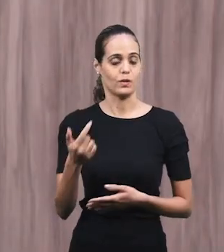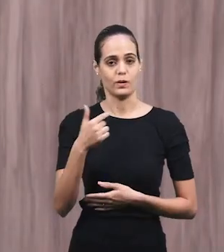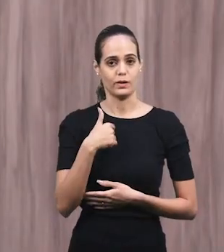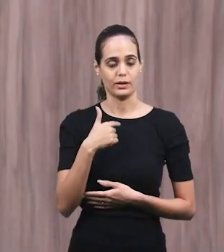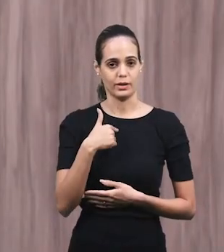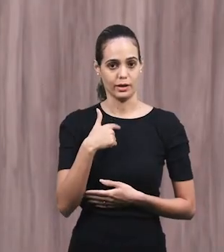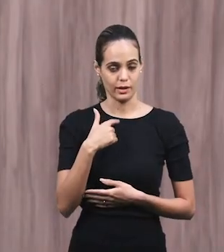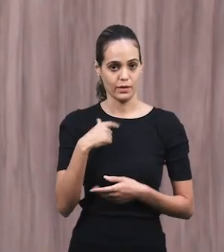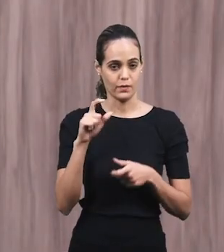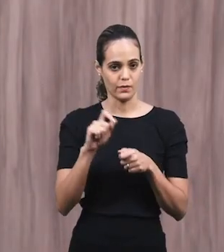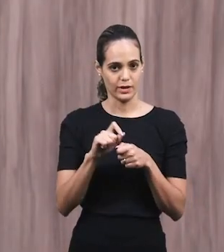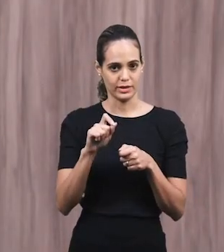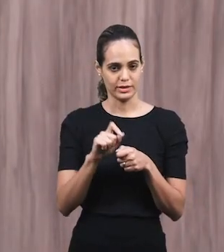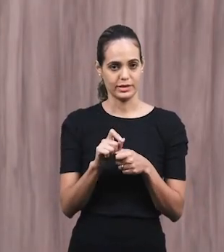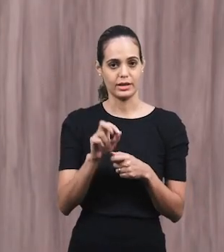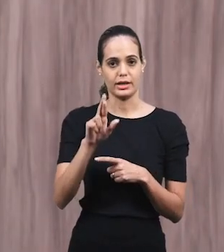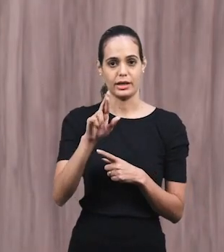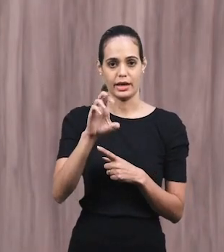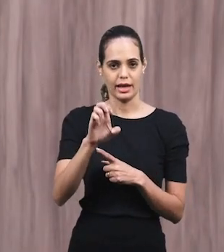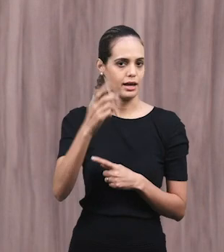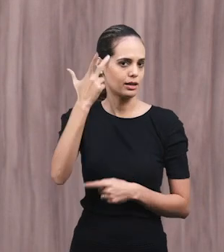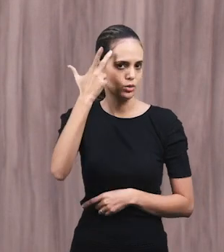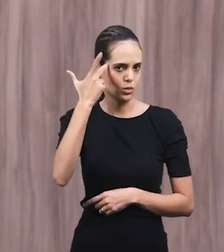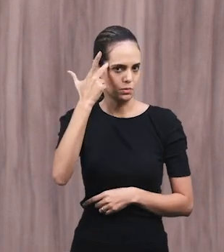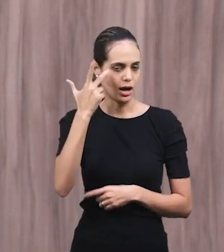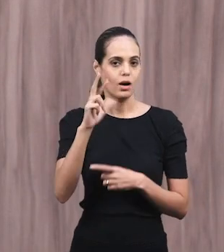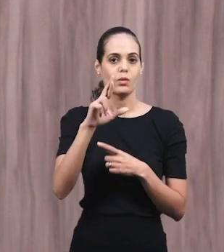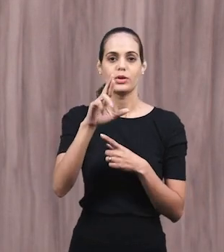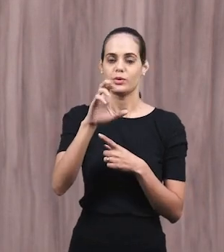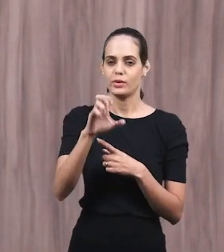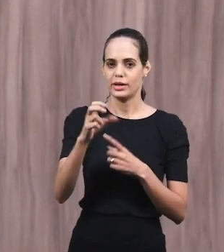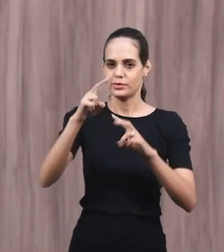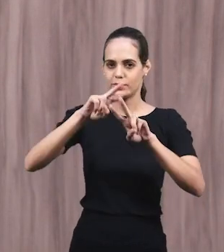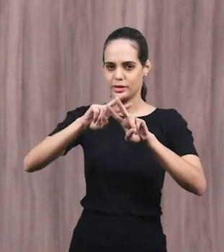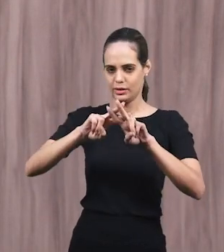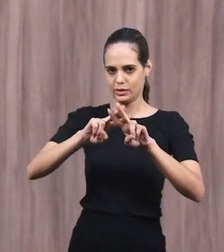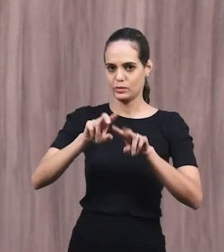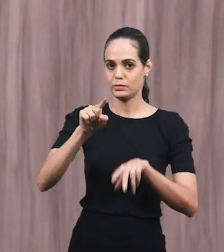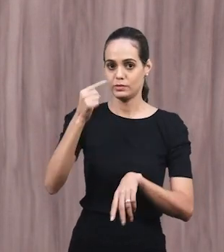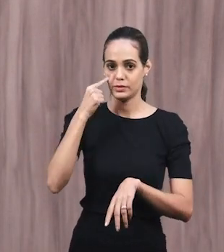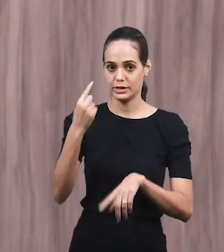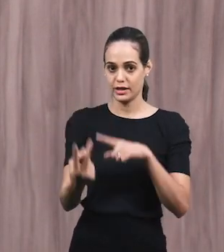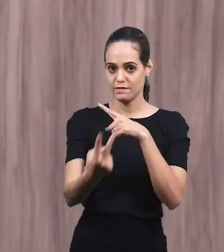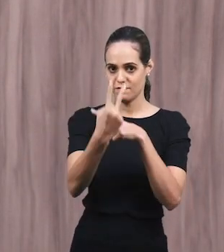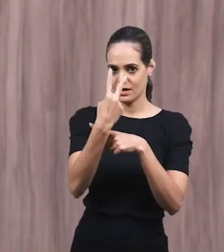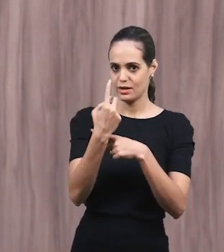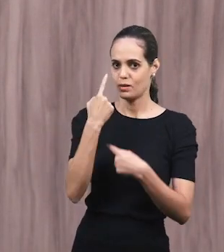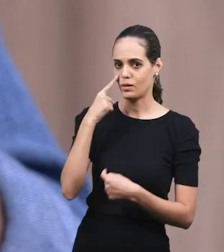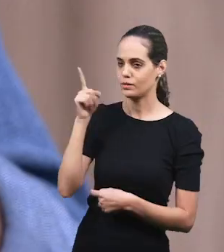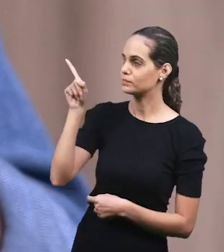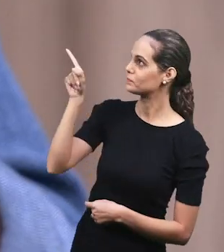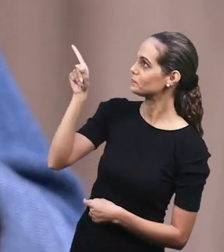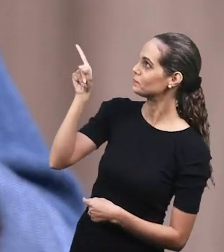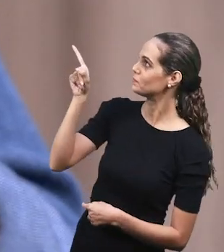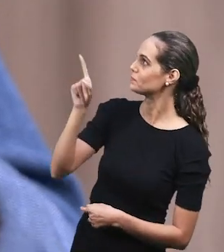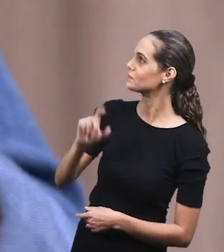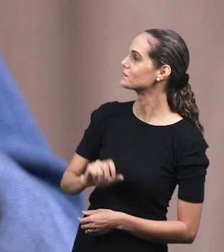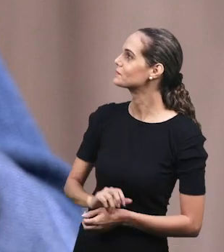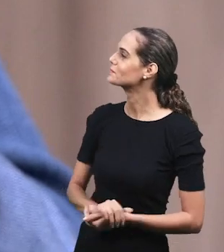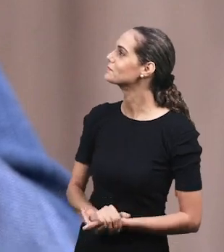Maintenant, je vais faire le Ré naturel et le Ré dièse afin que vous puissiez entendre.